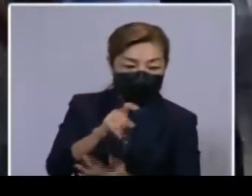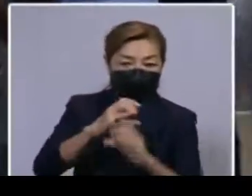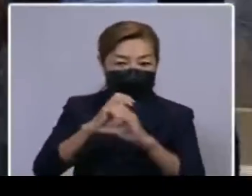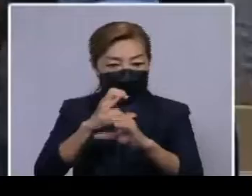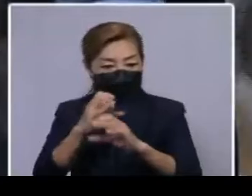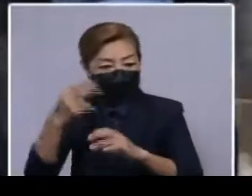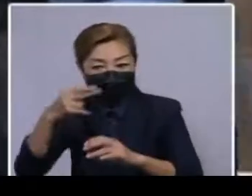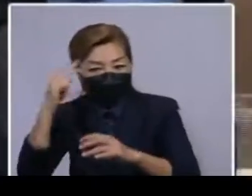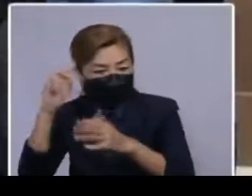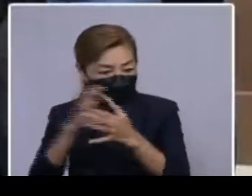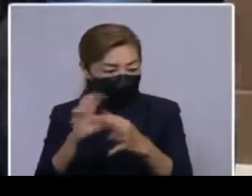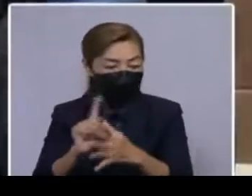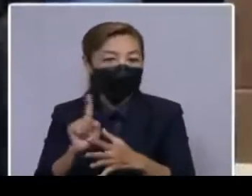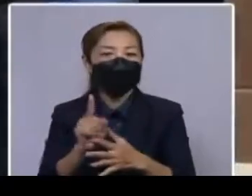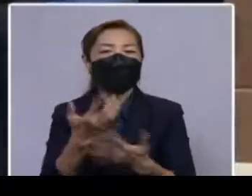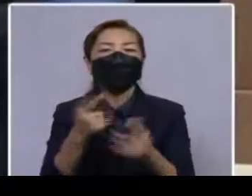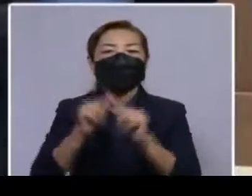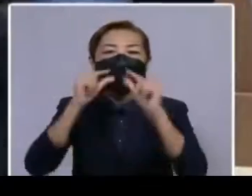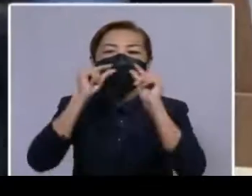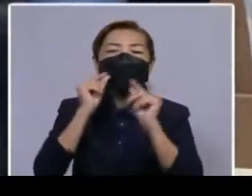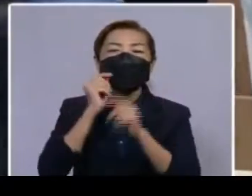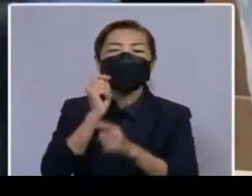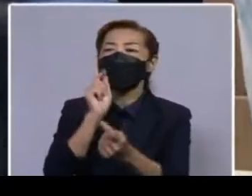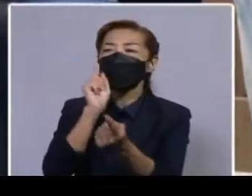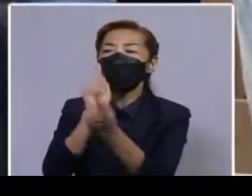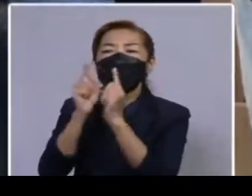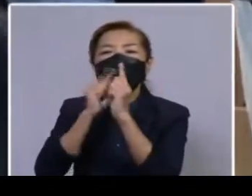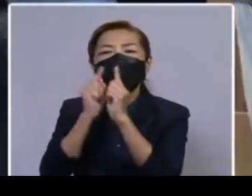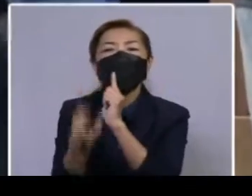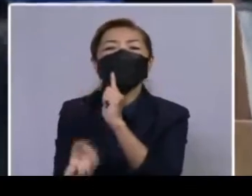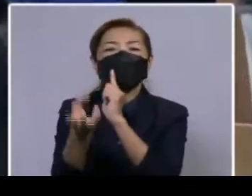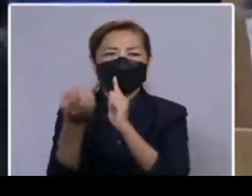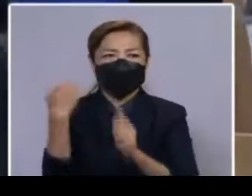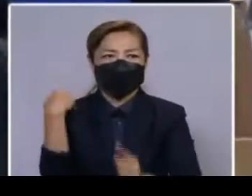ก็คือว่าคุยกันสักพักเดียวเท่านั้นเอง